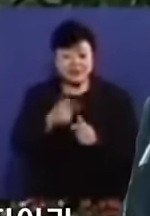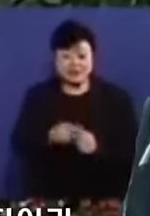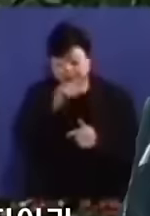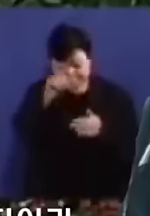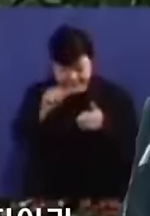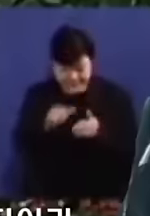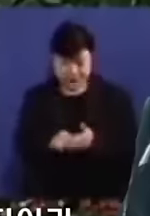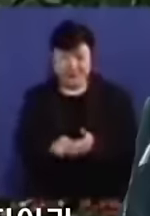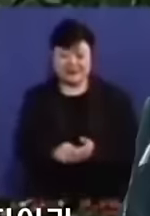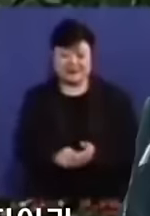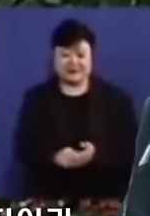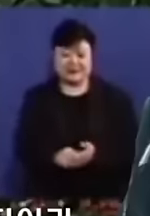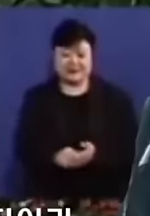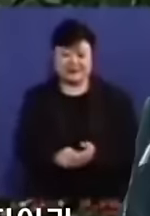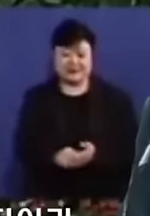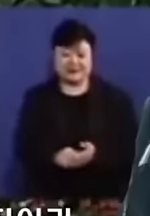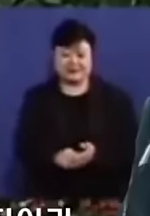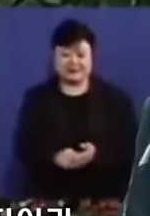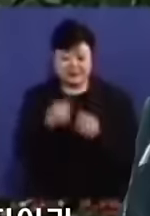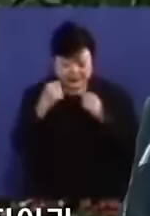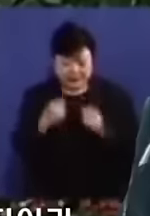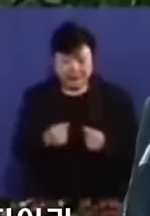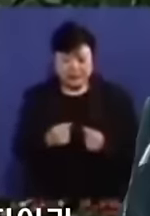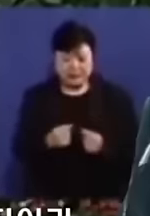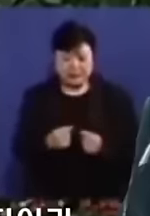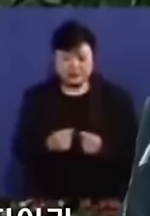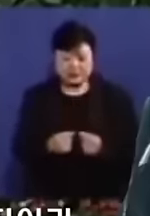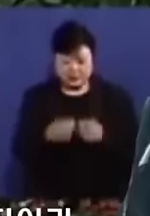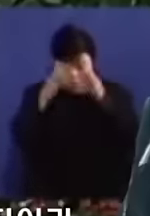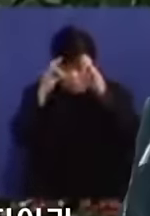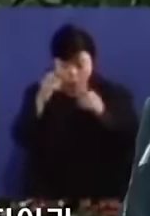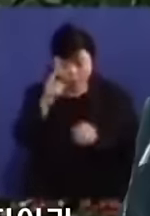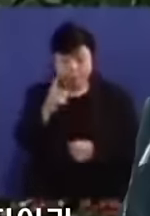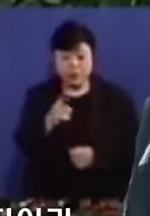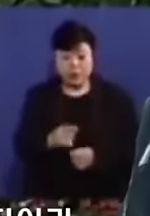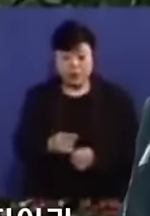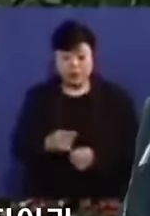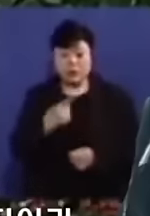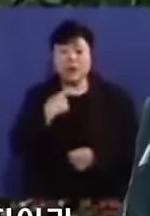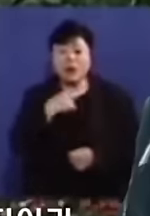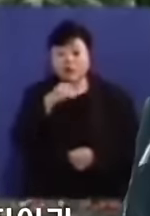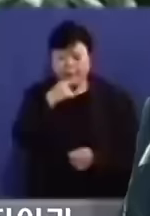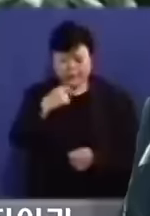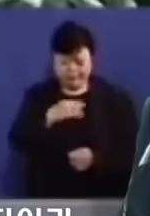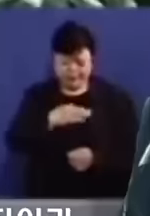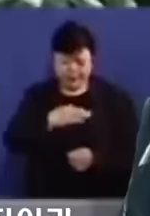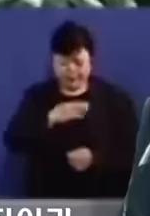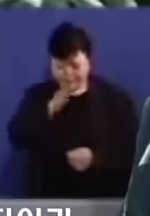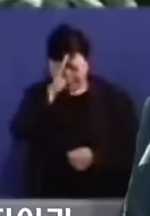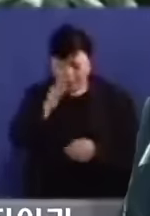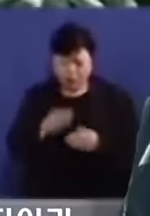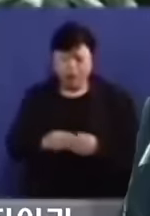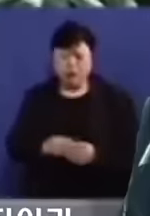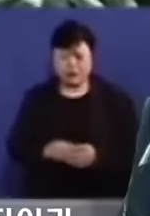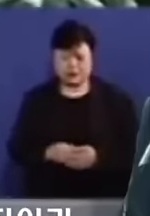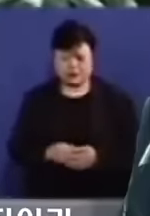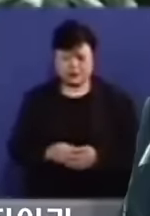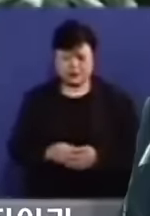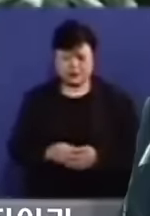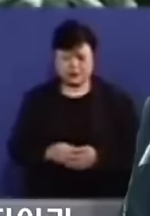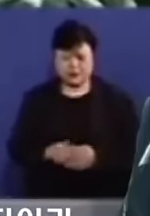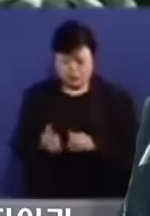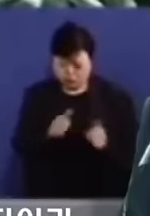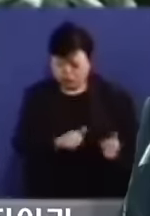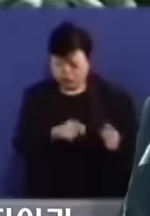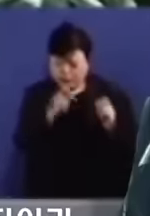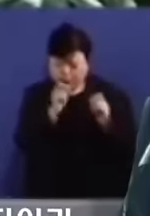속에 생시처럼 본 적이 꼭 한 분 있습니다. 그건 폐병 걸려서 제가